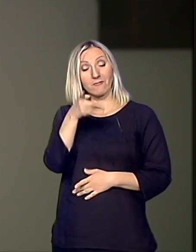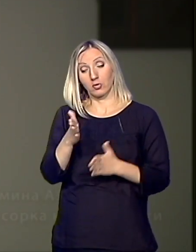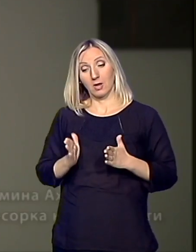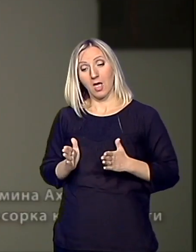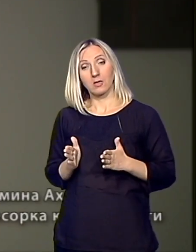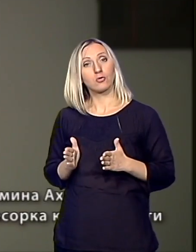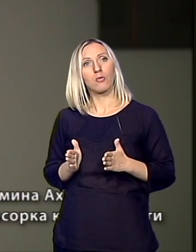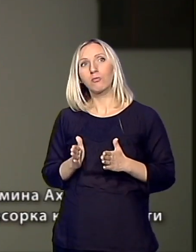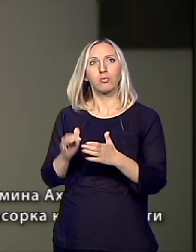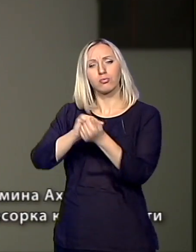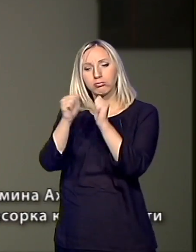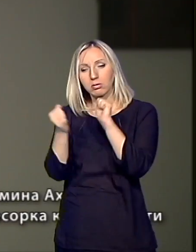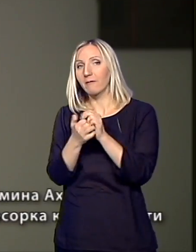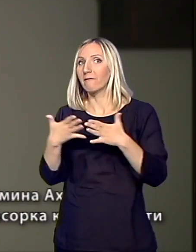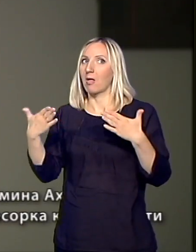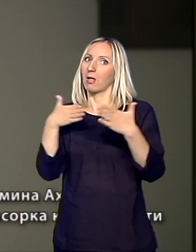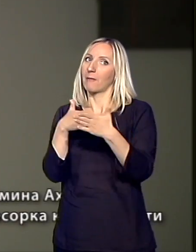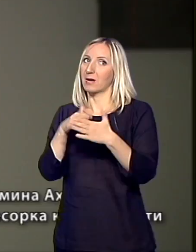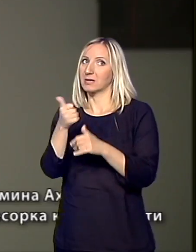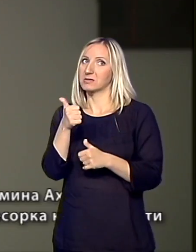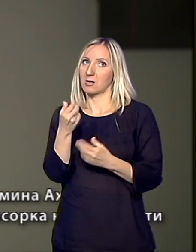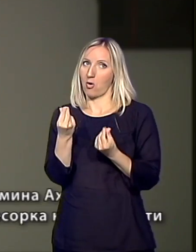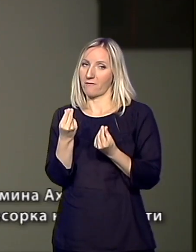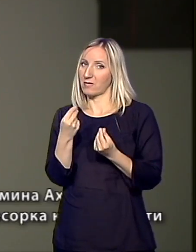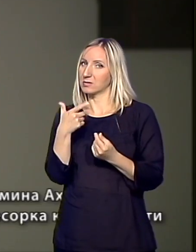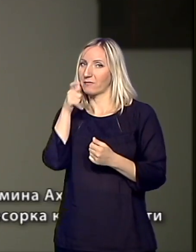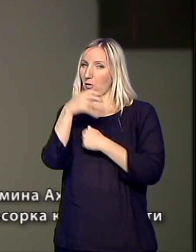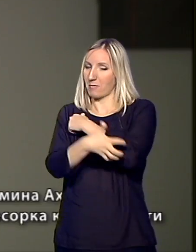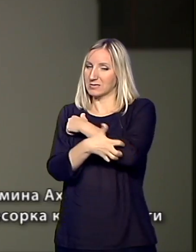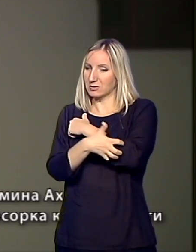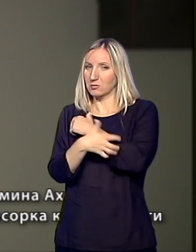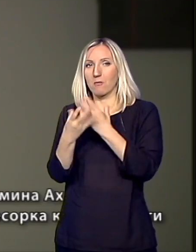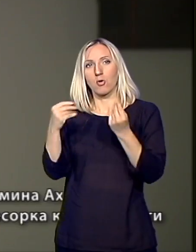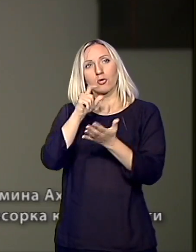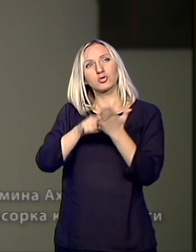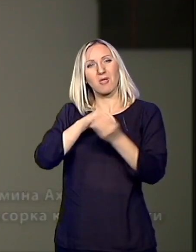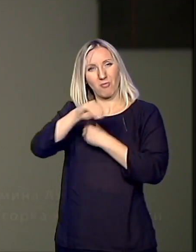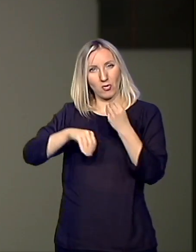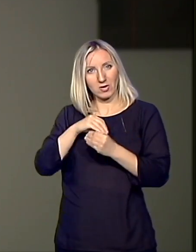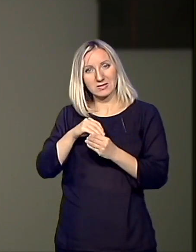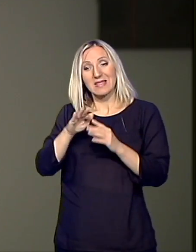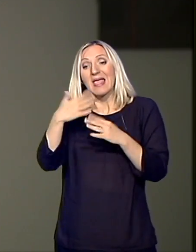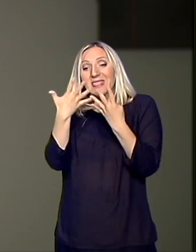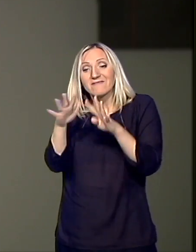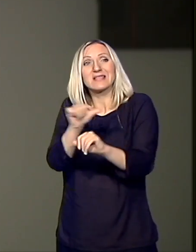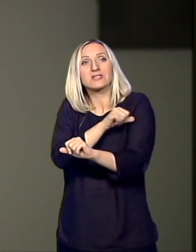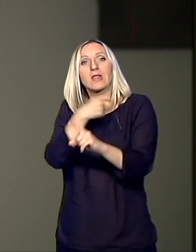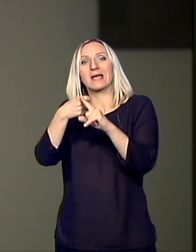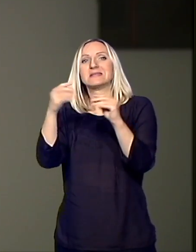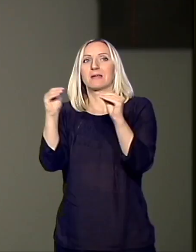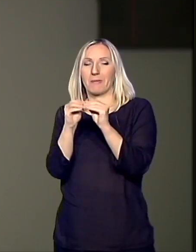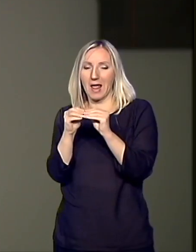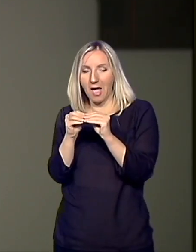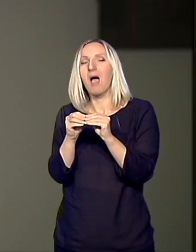je novac. Oni su veoma siromašni, dakle, mnogočlana porodica. I tek u 19. godini Kristi Braun je